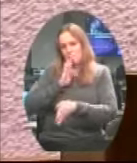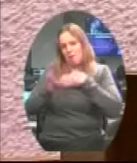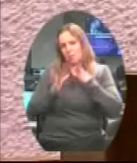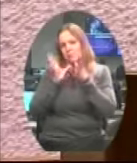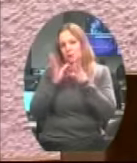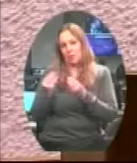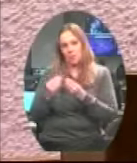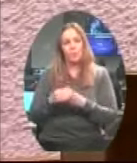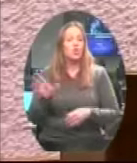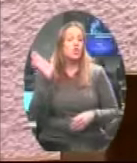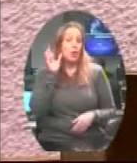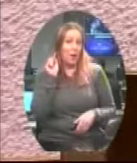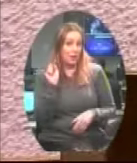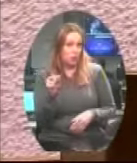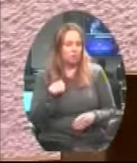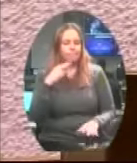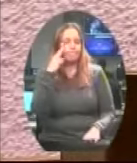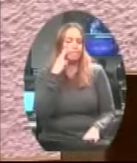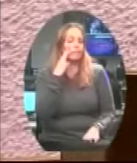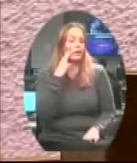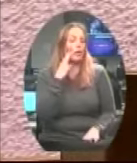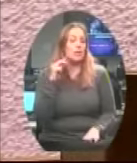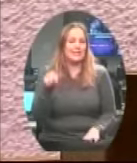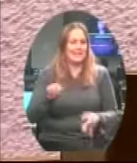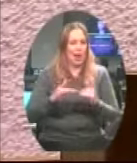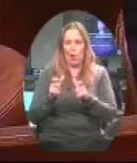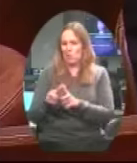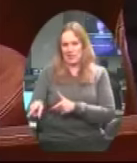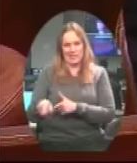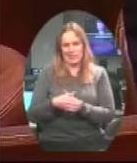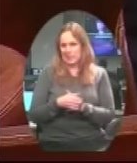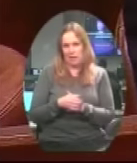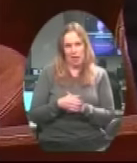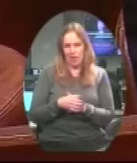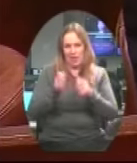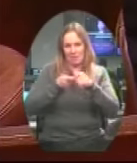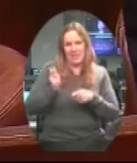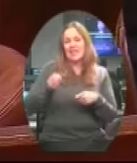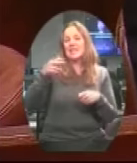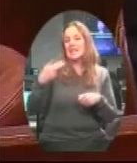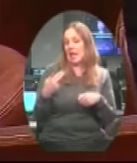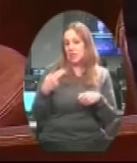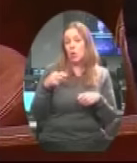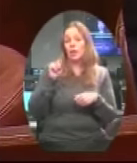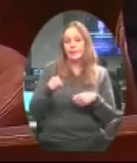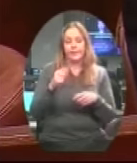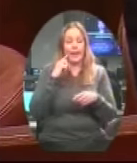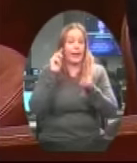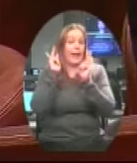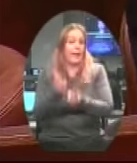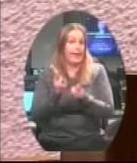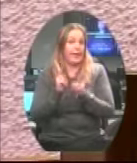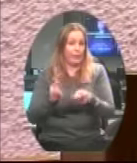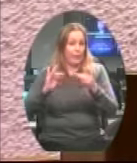אותך ואני התביישתי, זו לא אופוזיציה, חברי חבר הכנסת הרצוג, זו קריקטורה של